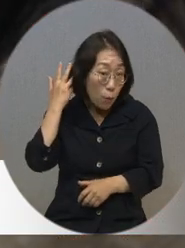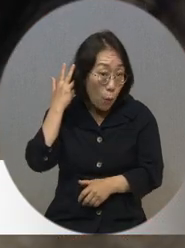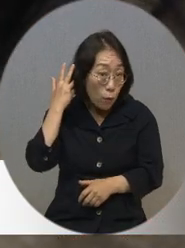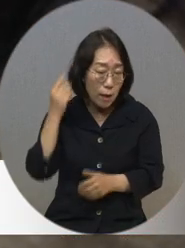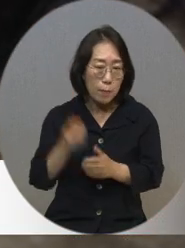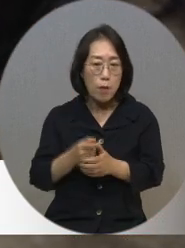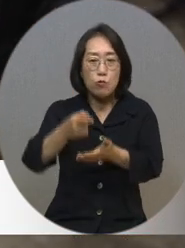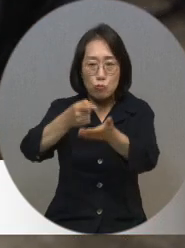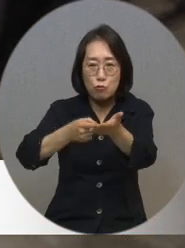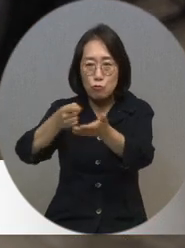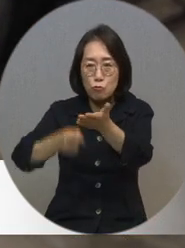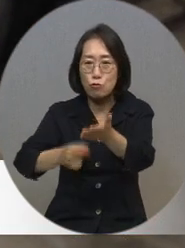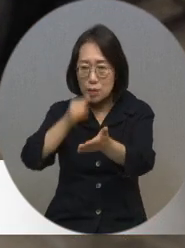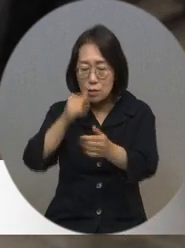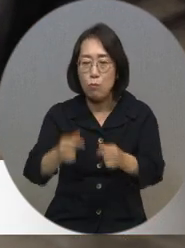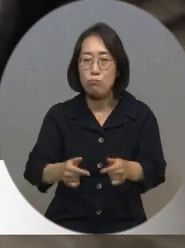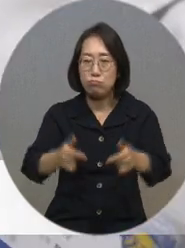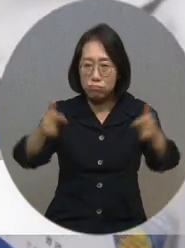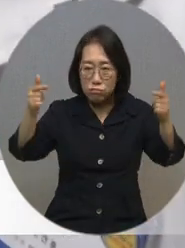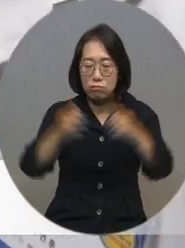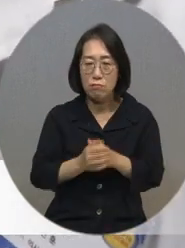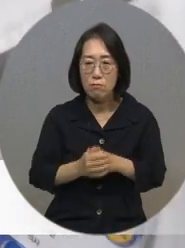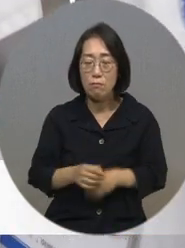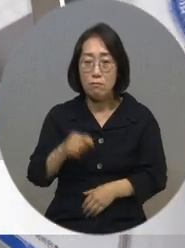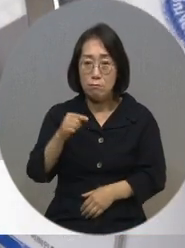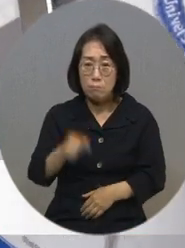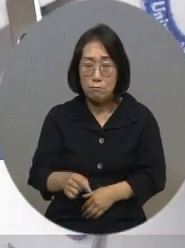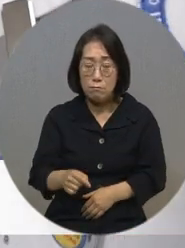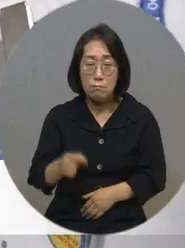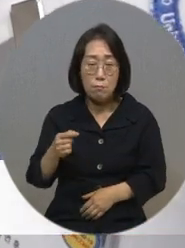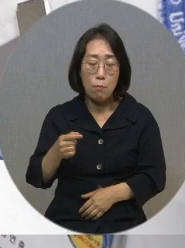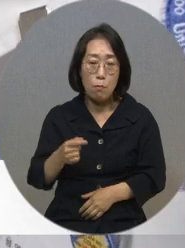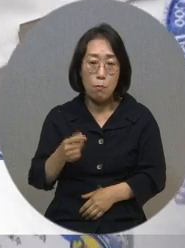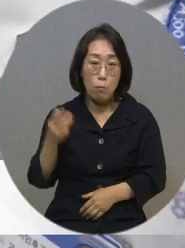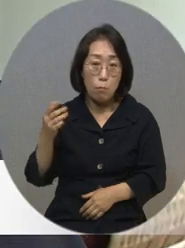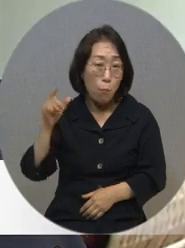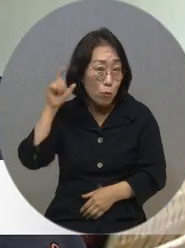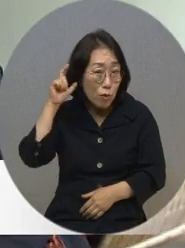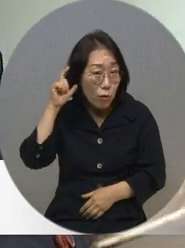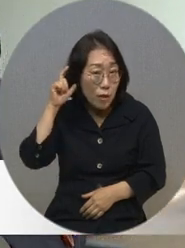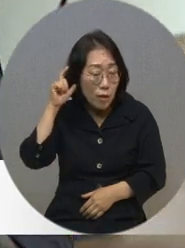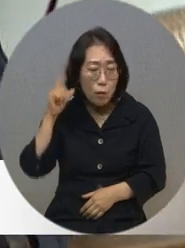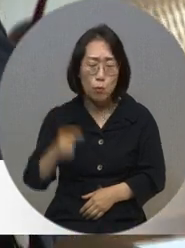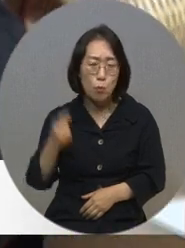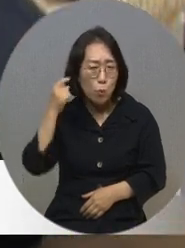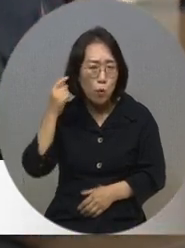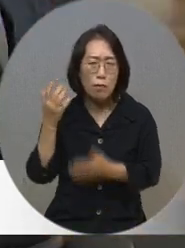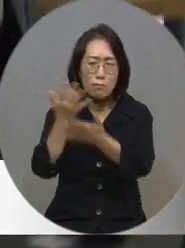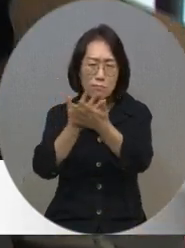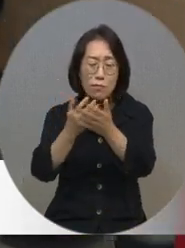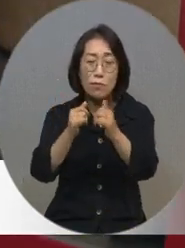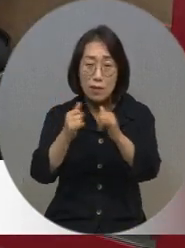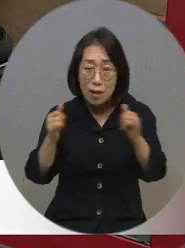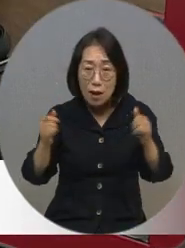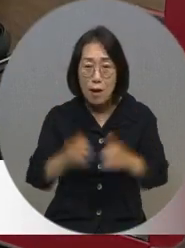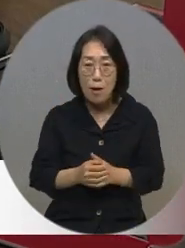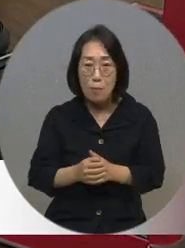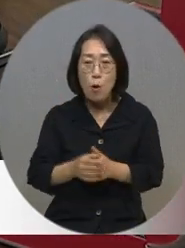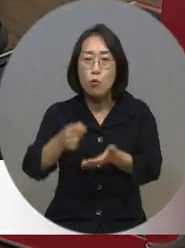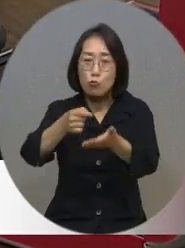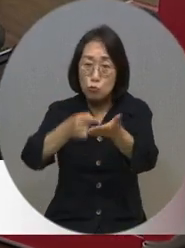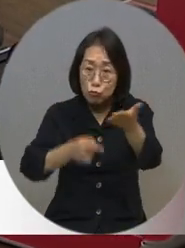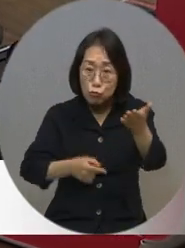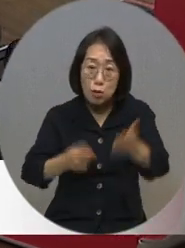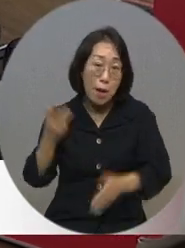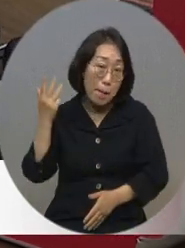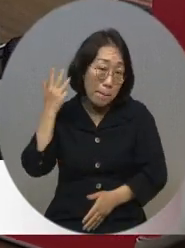받고 있습니다. 고도난청으로 인해 보청기로도 재활이 불가능한 청각장애인들은 인공달팽이관 역할을